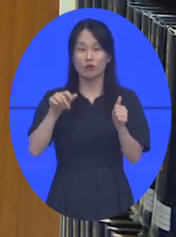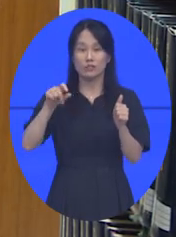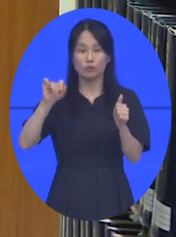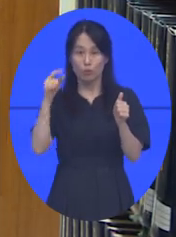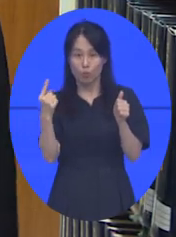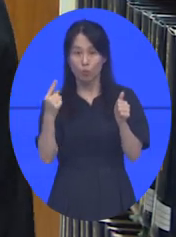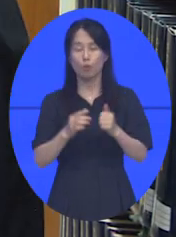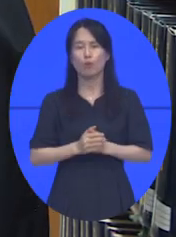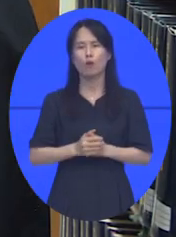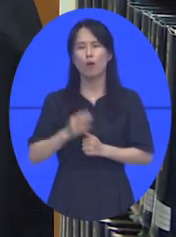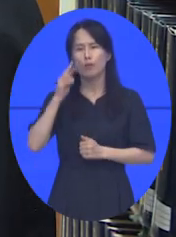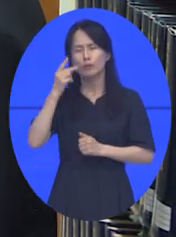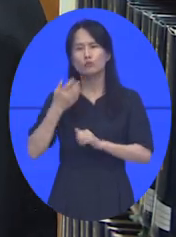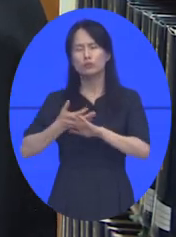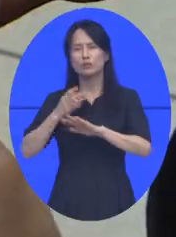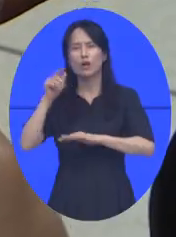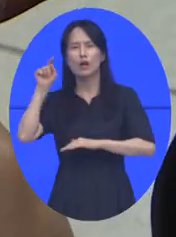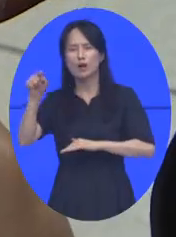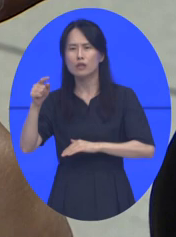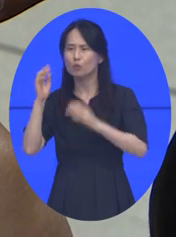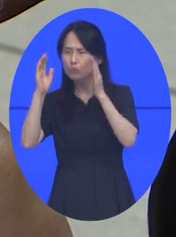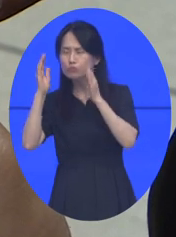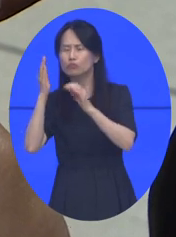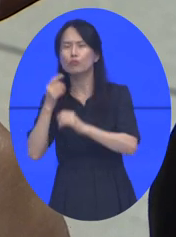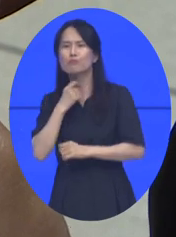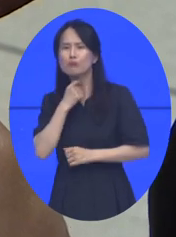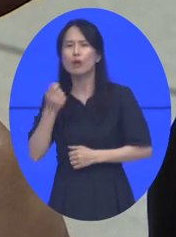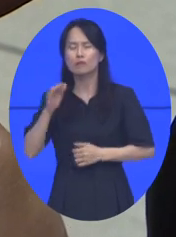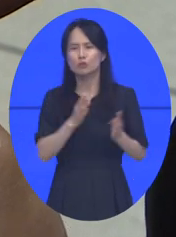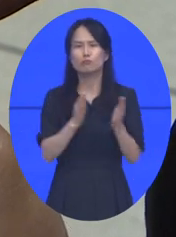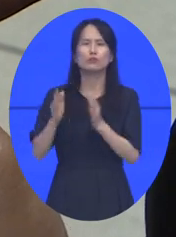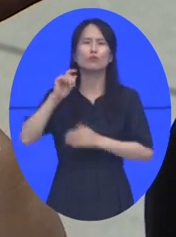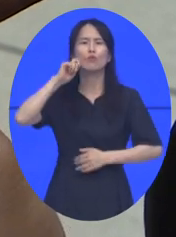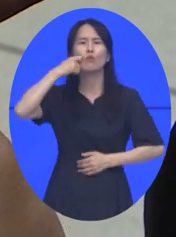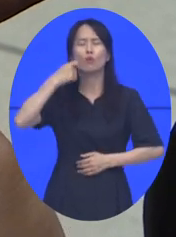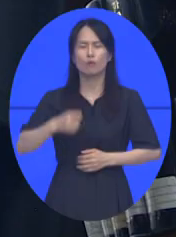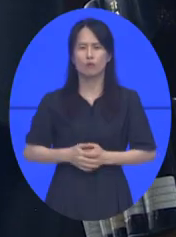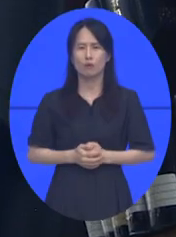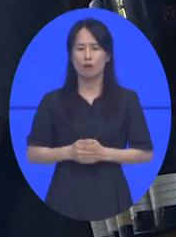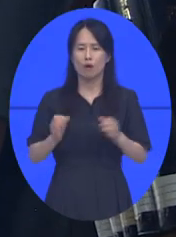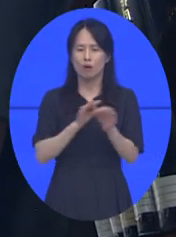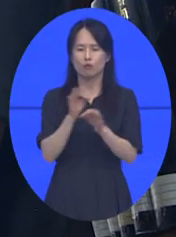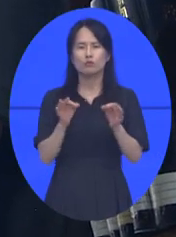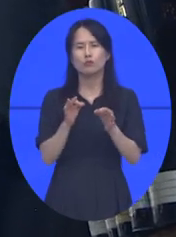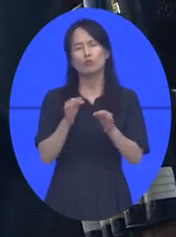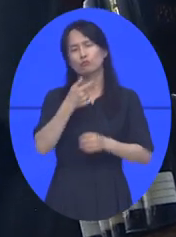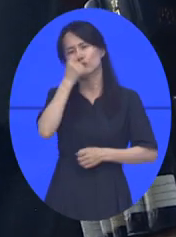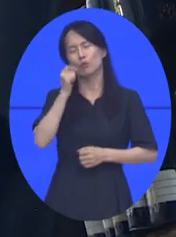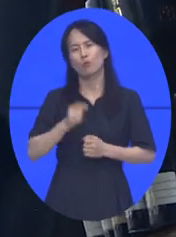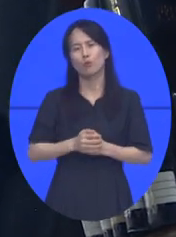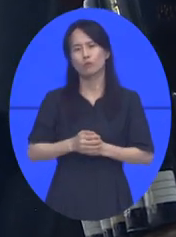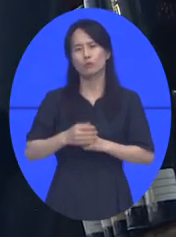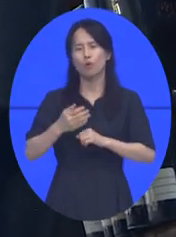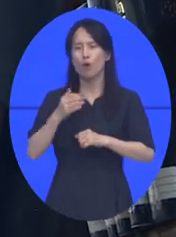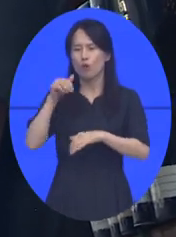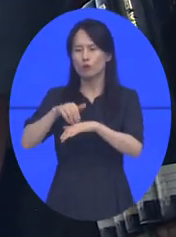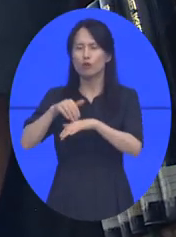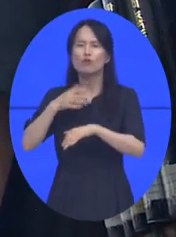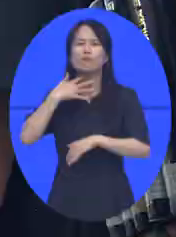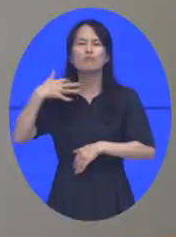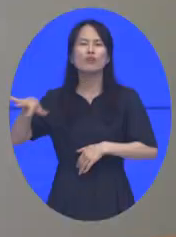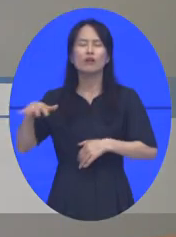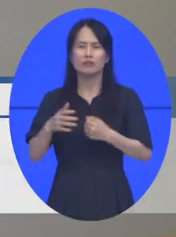본고장이라고 할 수 있는 미국 유학을 꿈꾸고 있지만 준비하기가 쉽지 않습니다. 경제적인 여유가 없고 해외 연수 경험도 없기